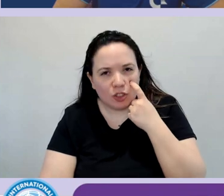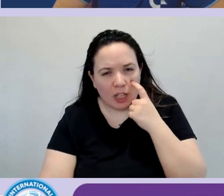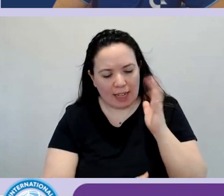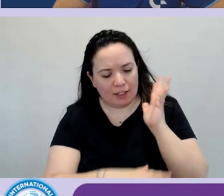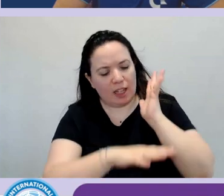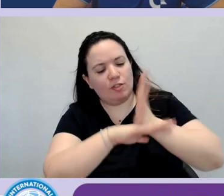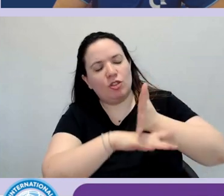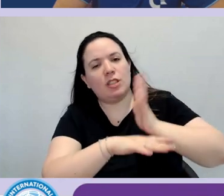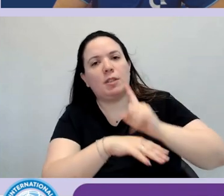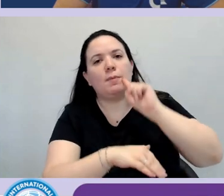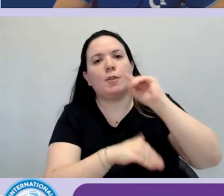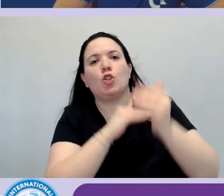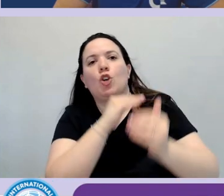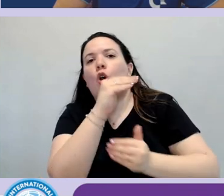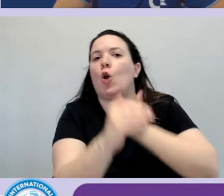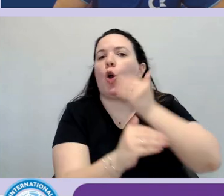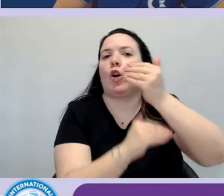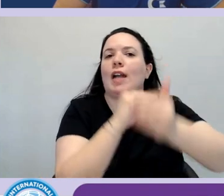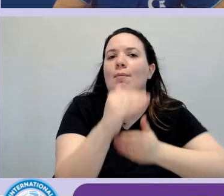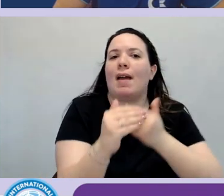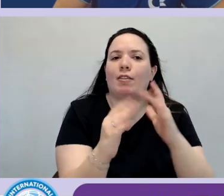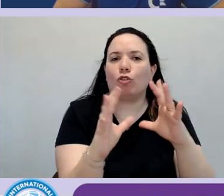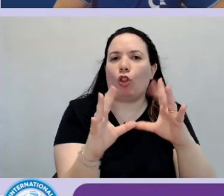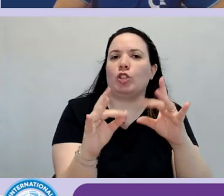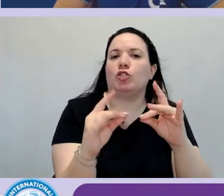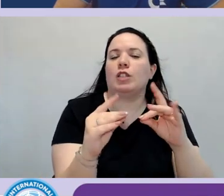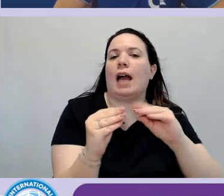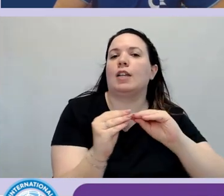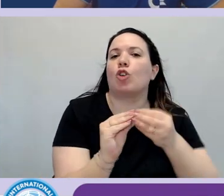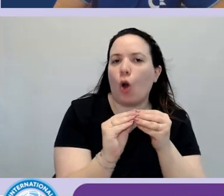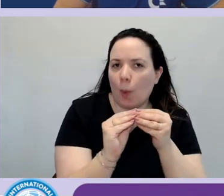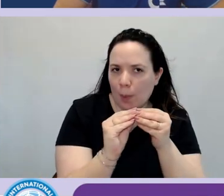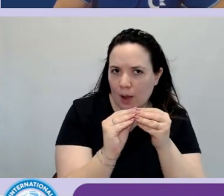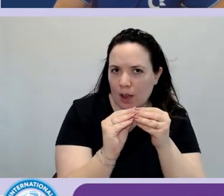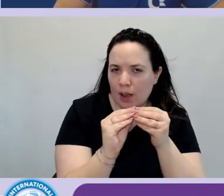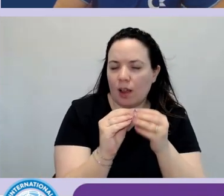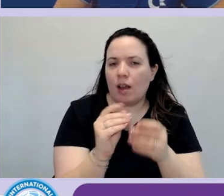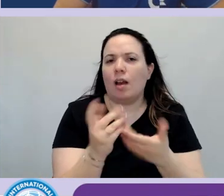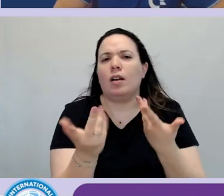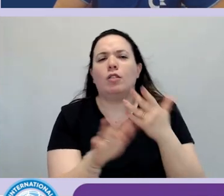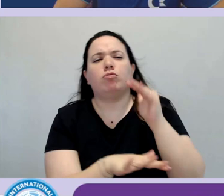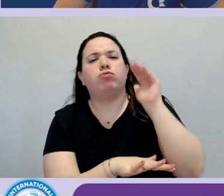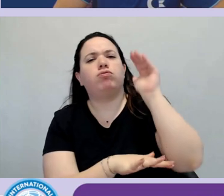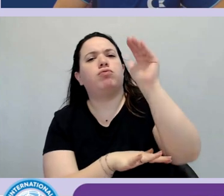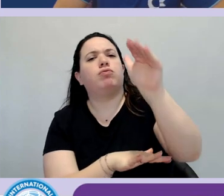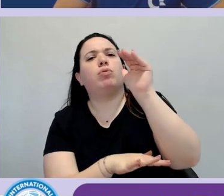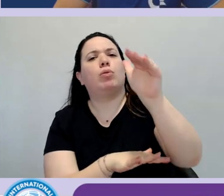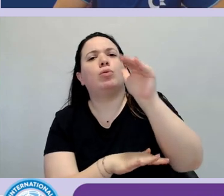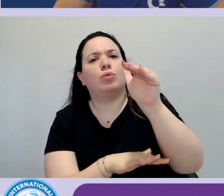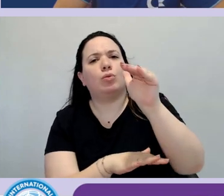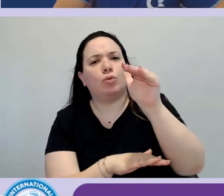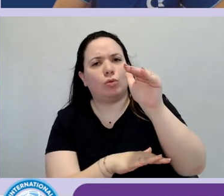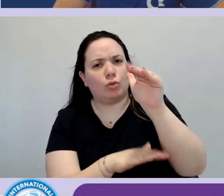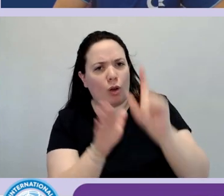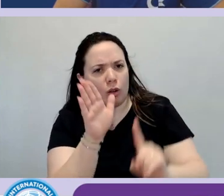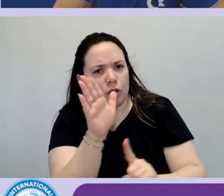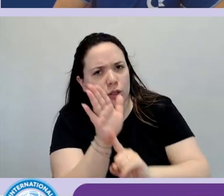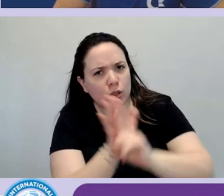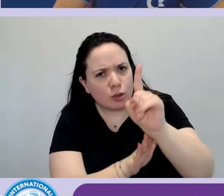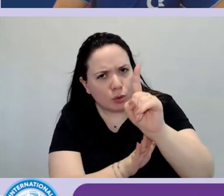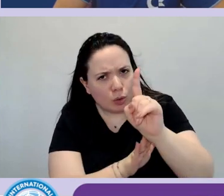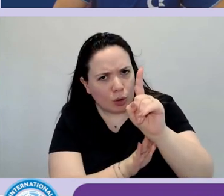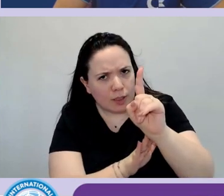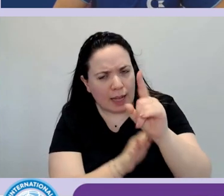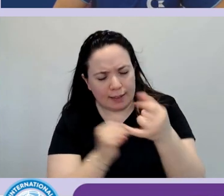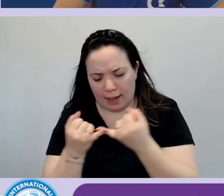migliorare l'accessibilità dei prodotti digitali e quali scenari futuri possiamo prevedere rispetto agli attuali